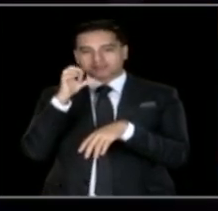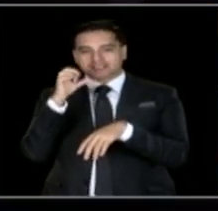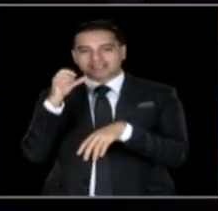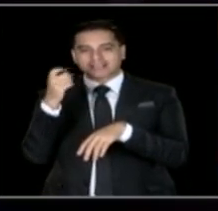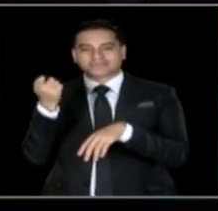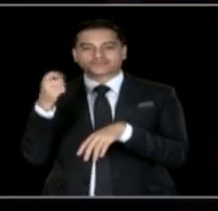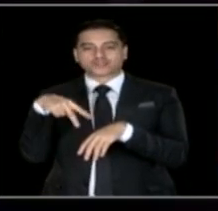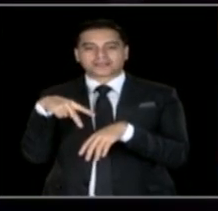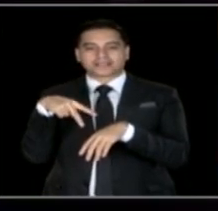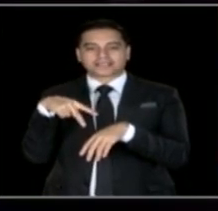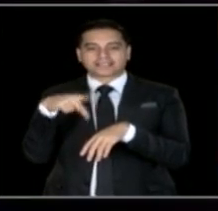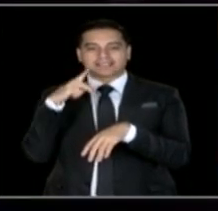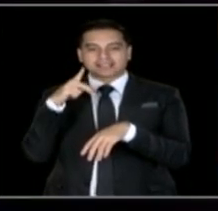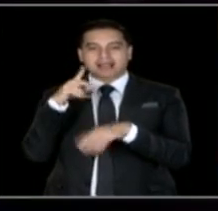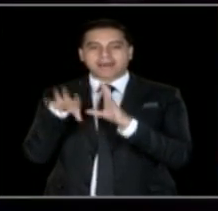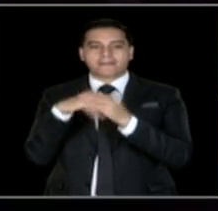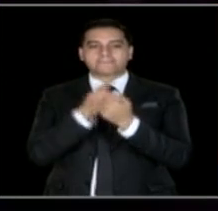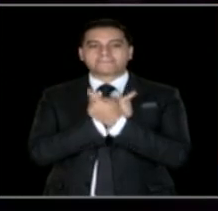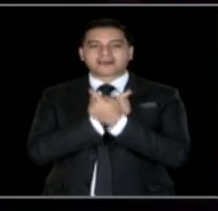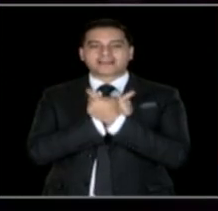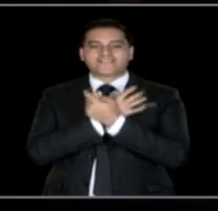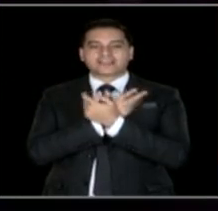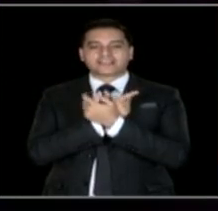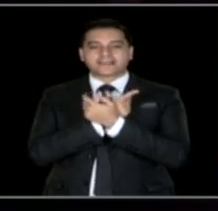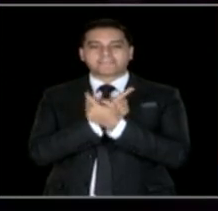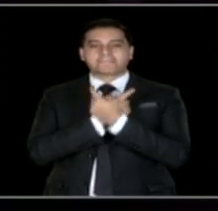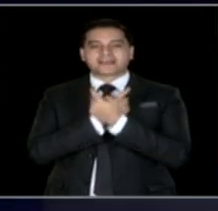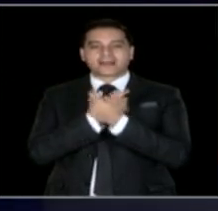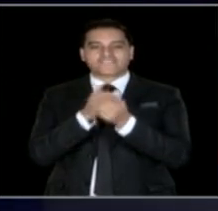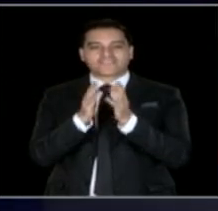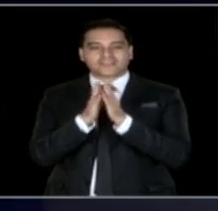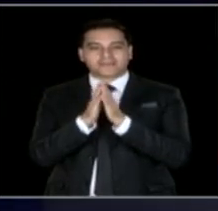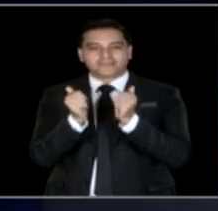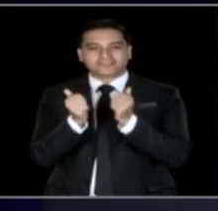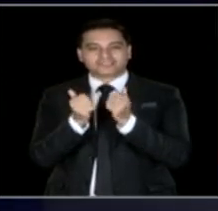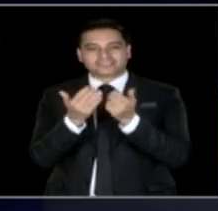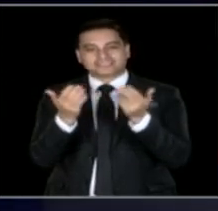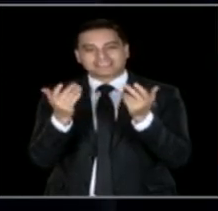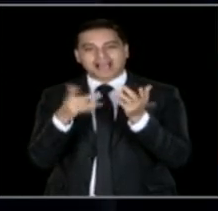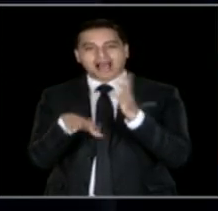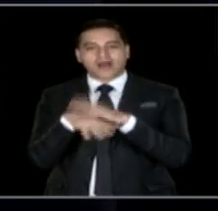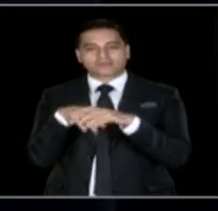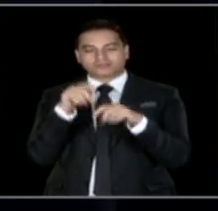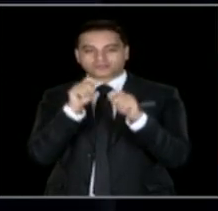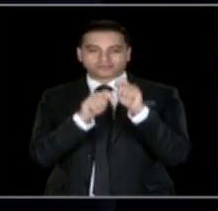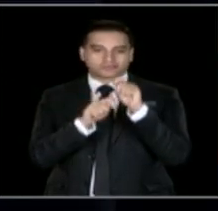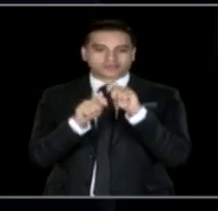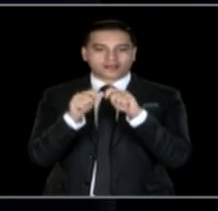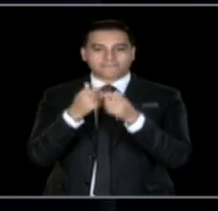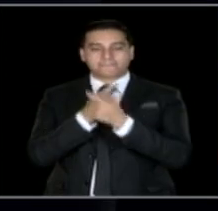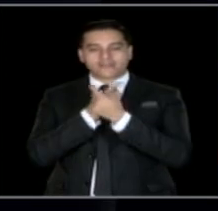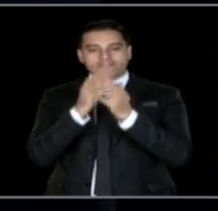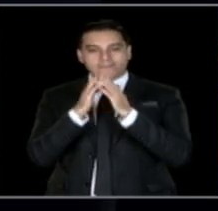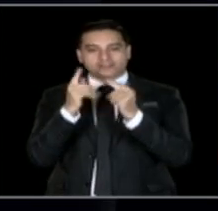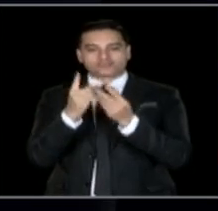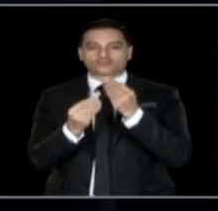1985. سارة أخذ منك إجابة. المتحف المصري؟ هو عايز التصميم. المتحف المصري طبعا. إجابة